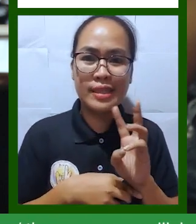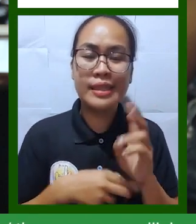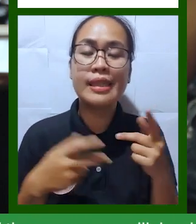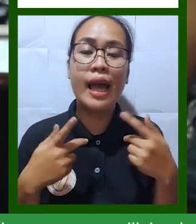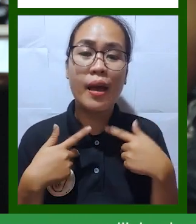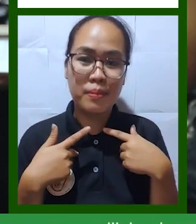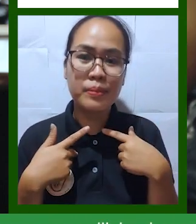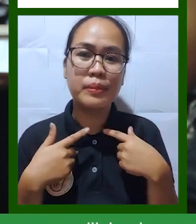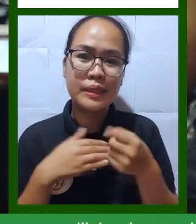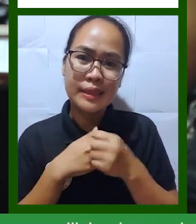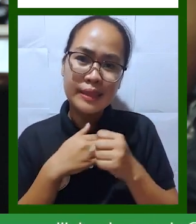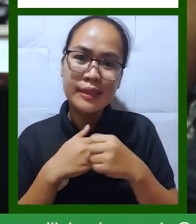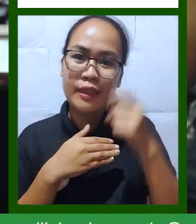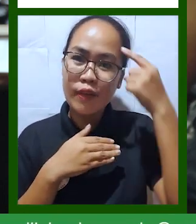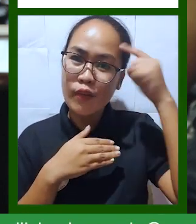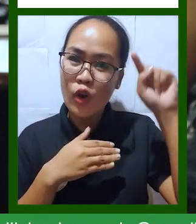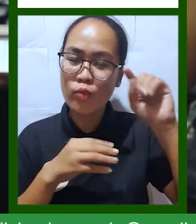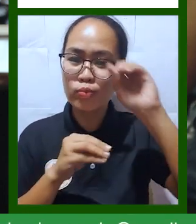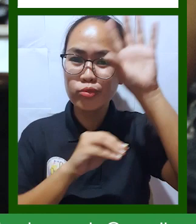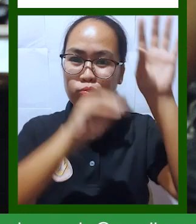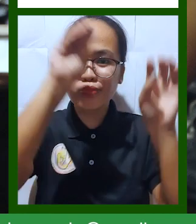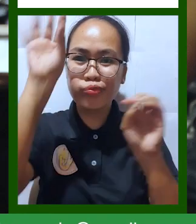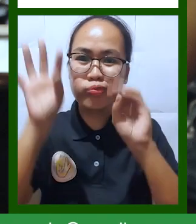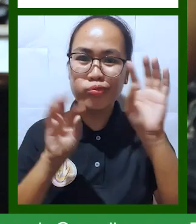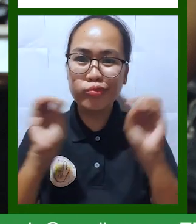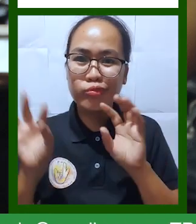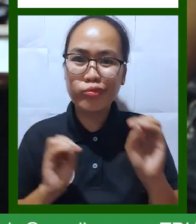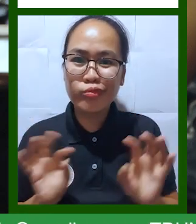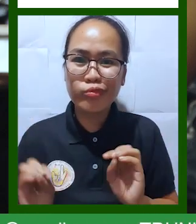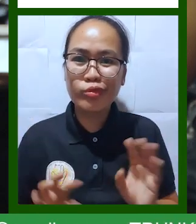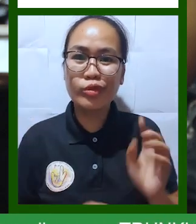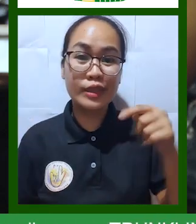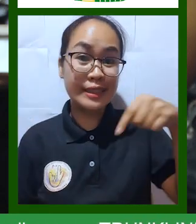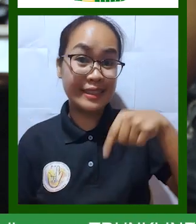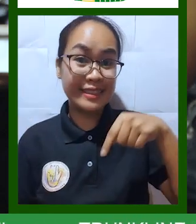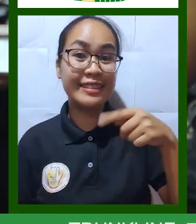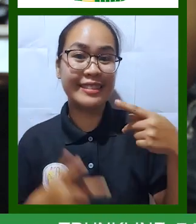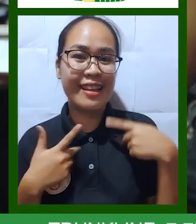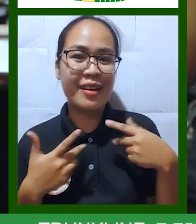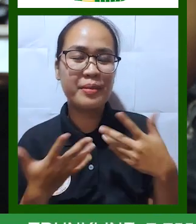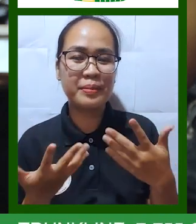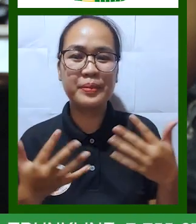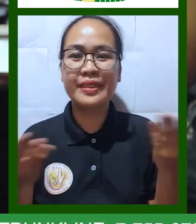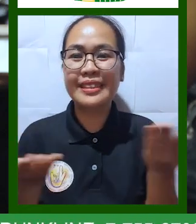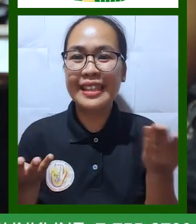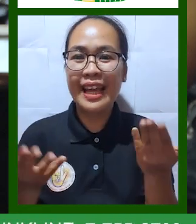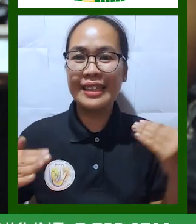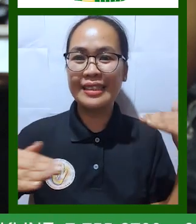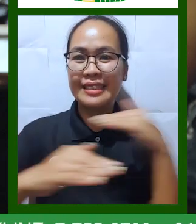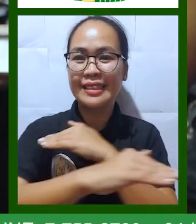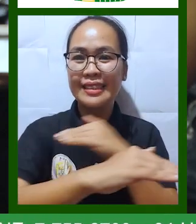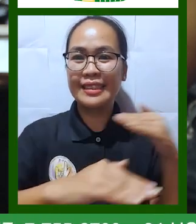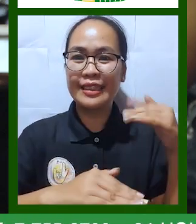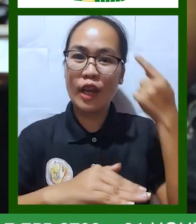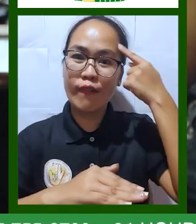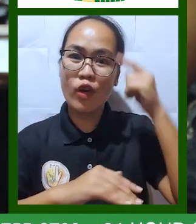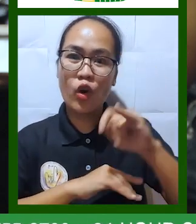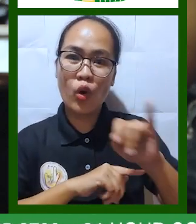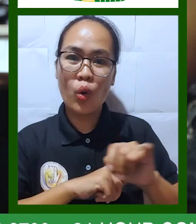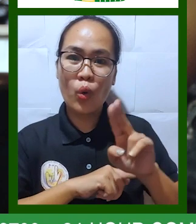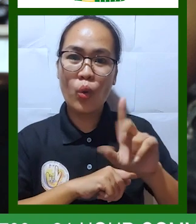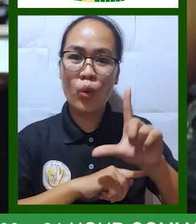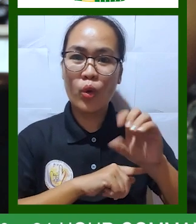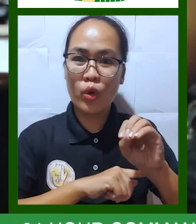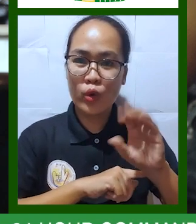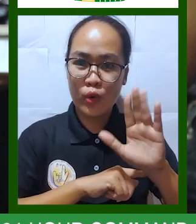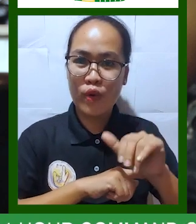meron lang po tayong simpleng fireworks display na gagawin po natin dito sa intersection ng Julio Vargas at